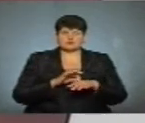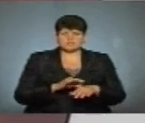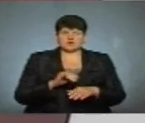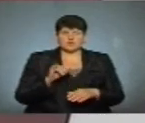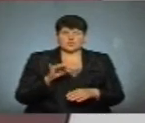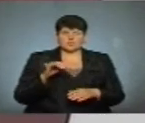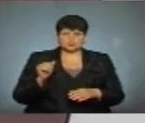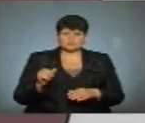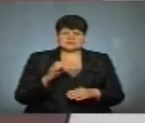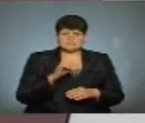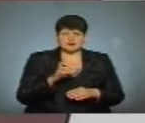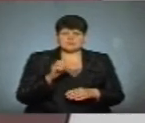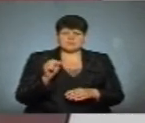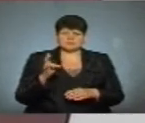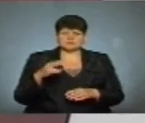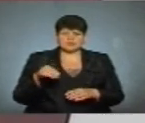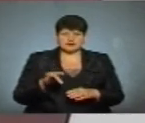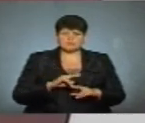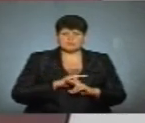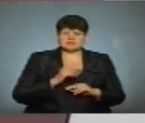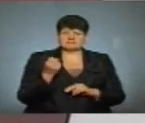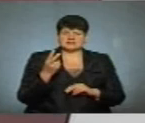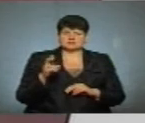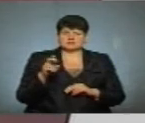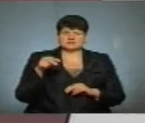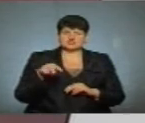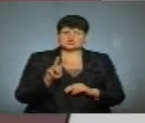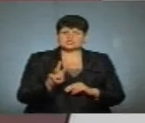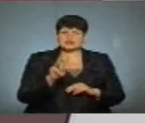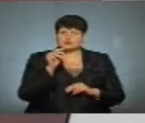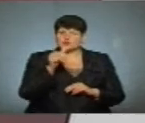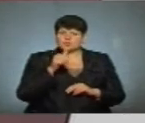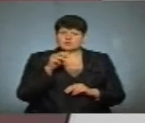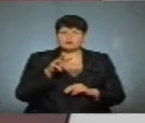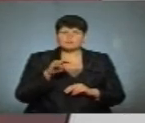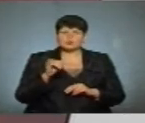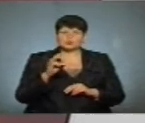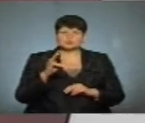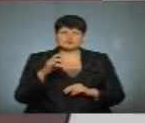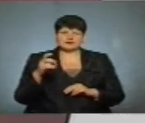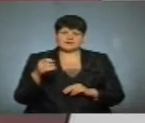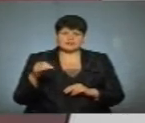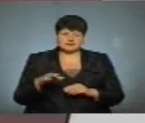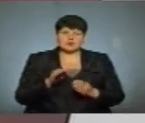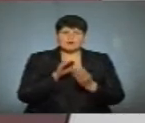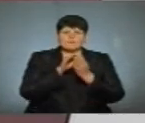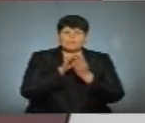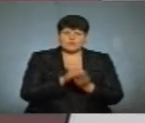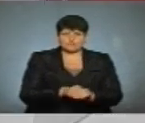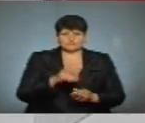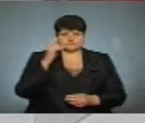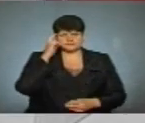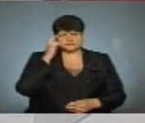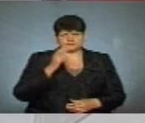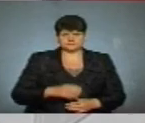Степана Бандери. Померла 12 березня 2003 року в Мюнхенській лікарні, похована на Байковому кладовищі в